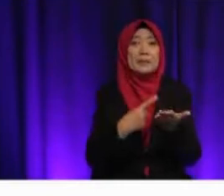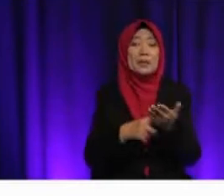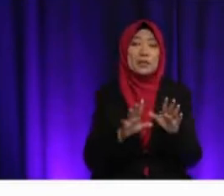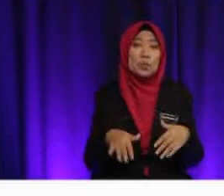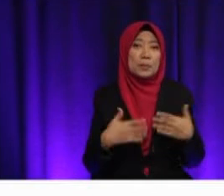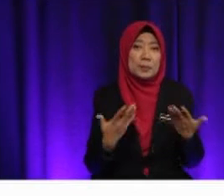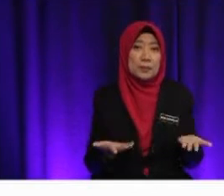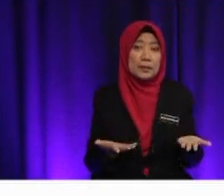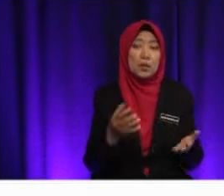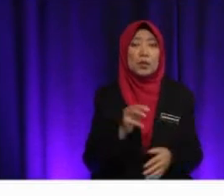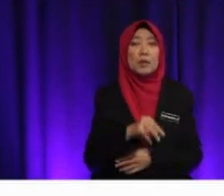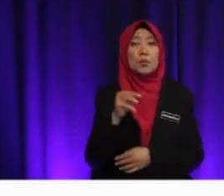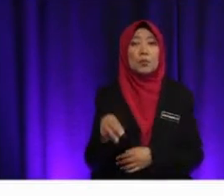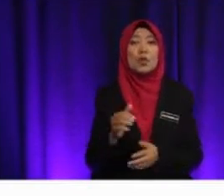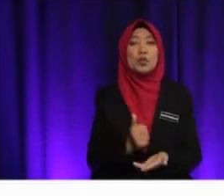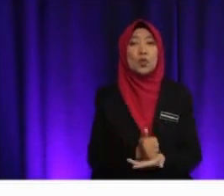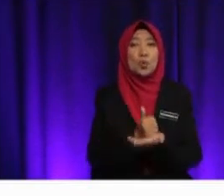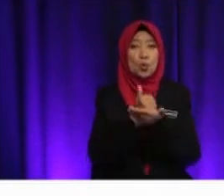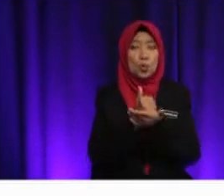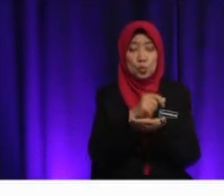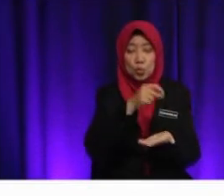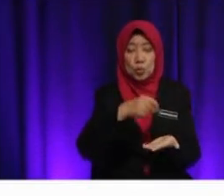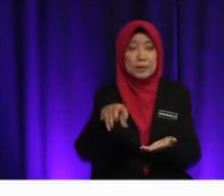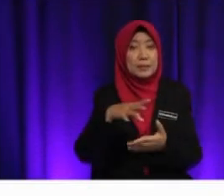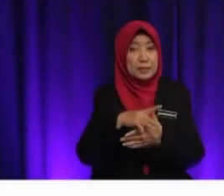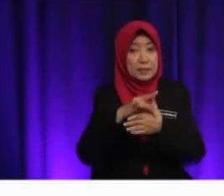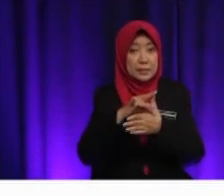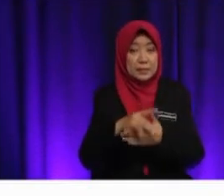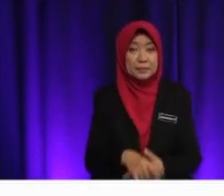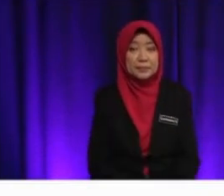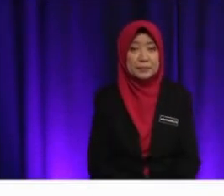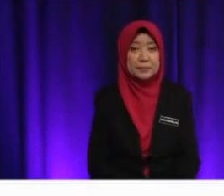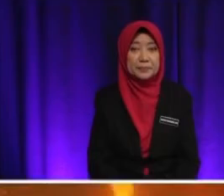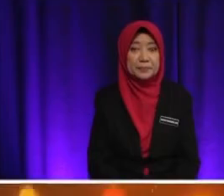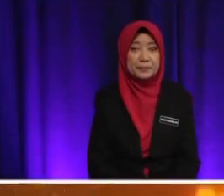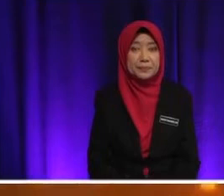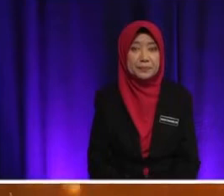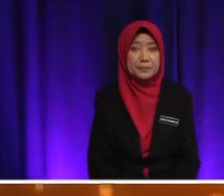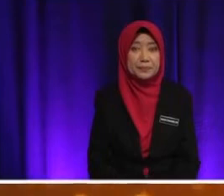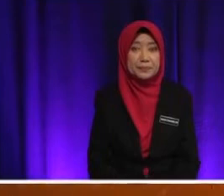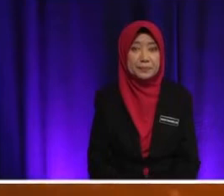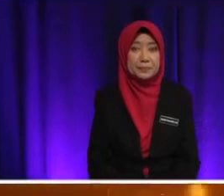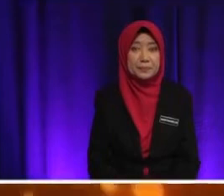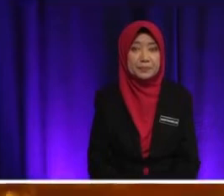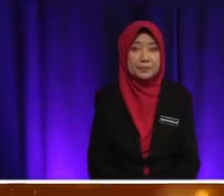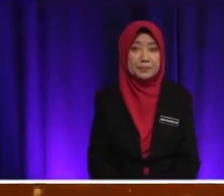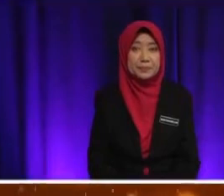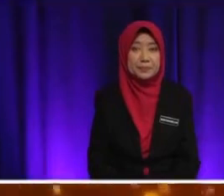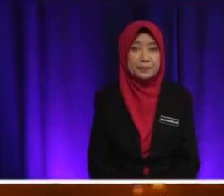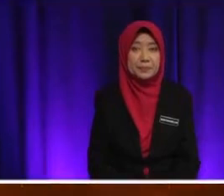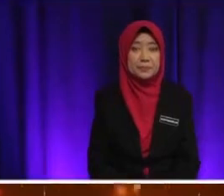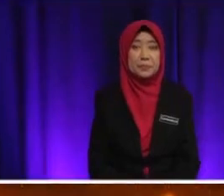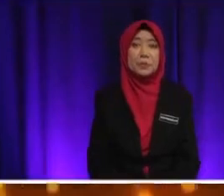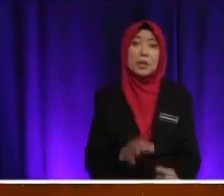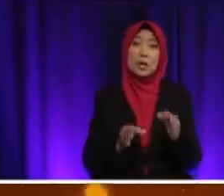seorang satu cuba bagi isi. Cuba tulis sekejap dekat whiteboard kamu tu. Nah, saya bagi peluang. Tuliskan whiteboard. Jadi ustaz,